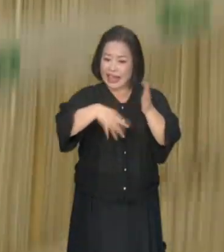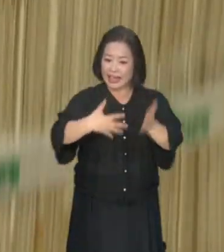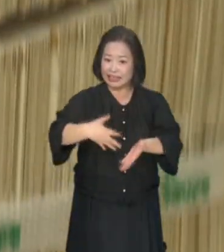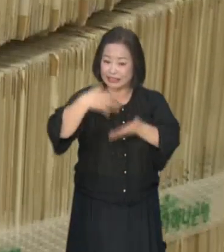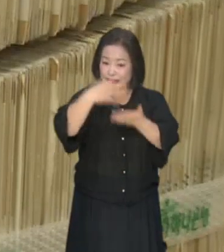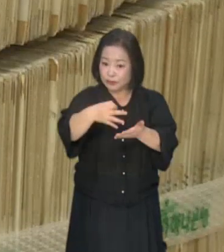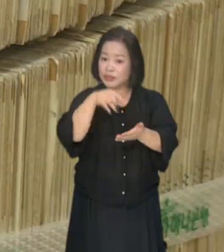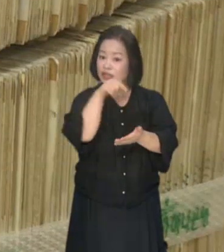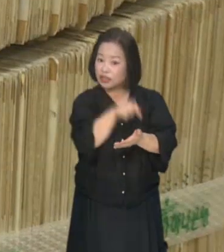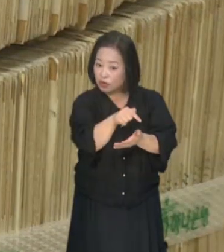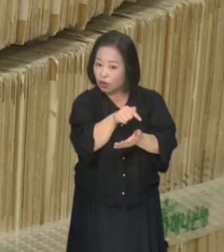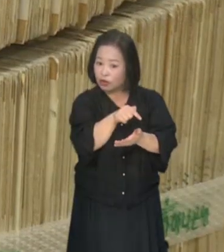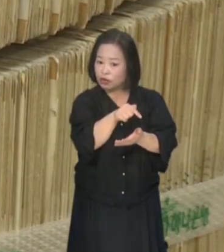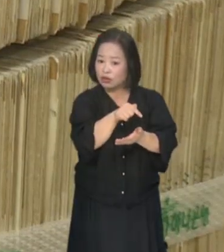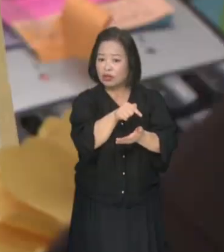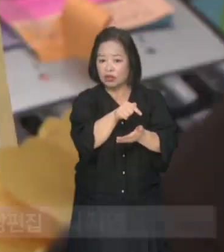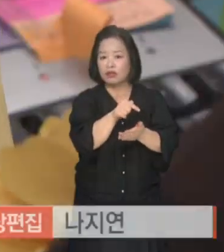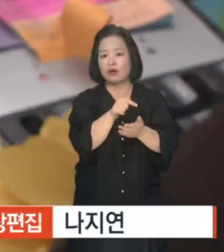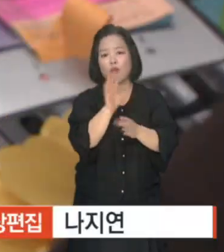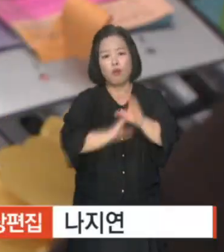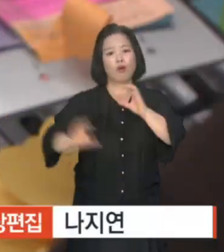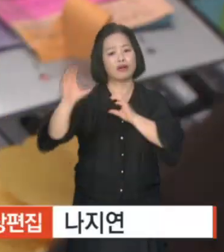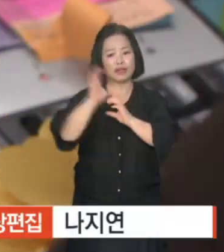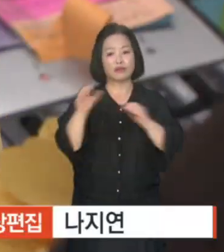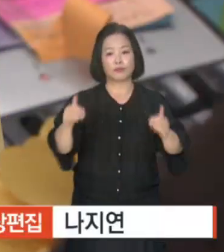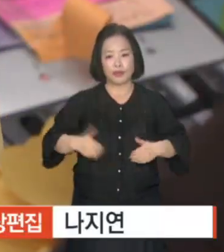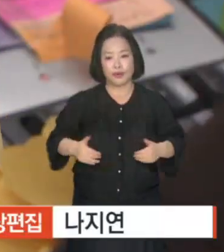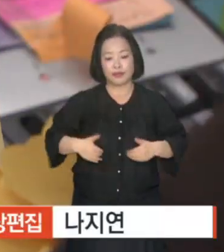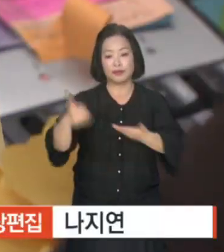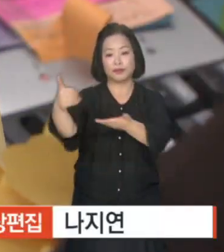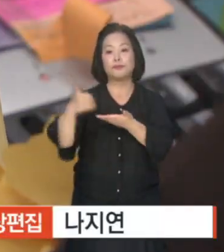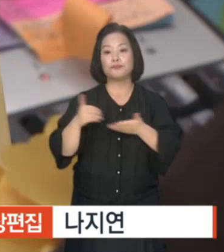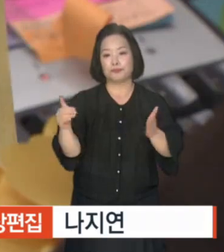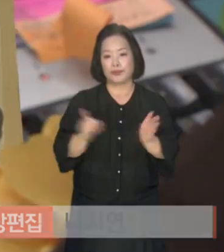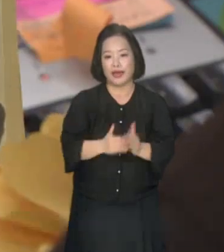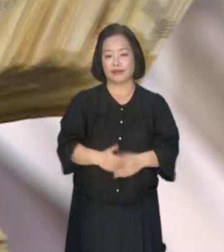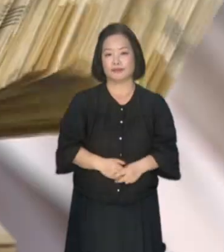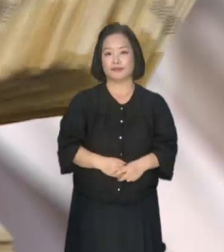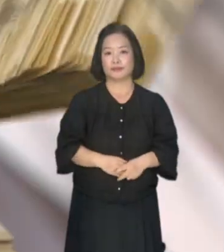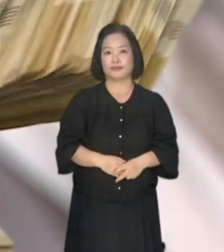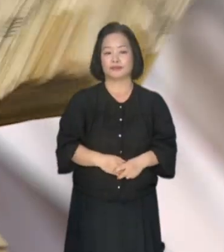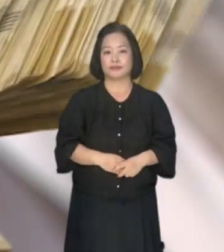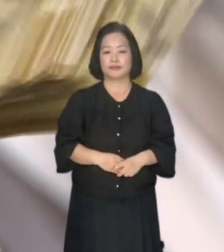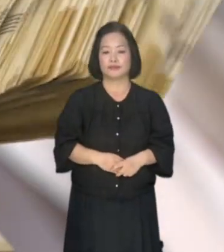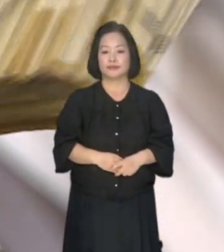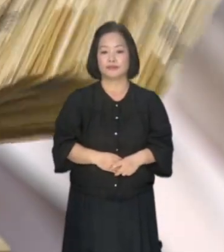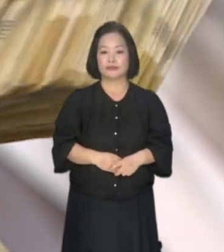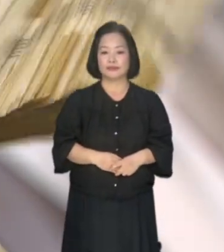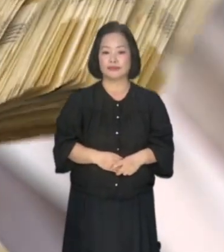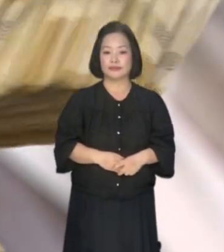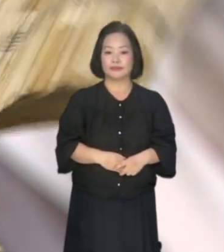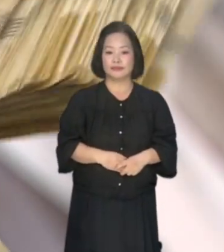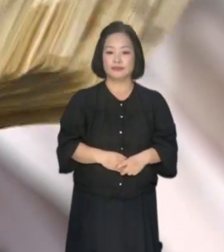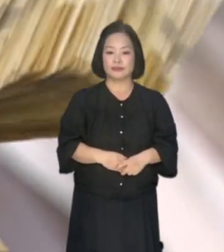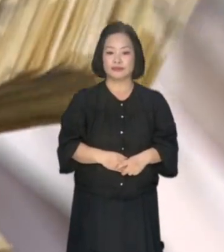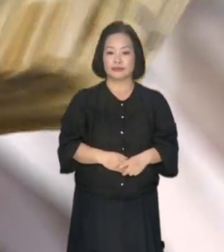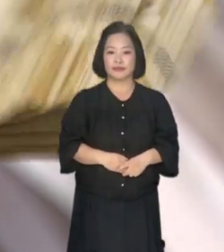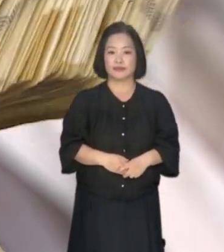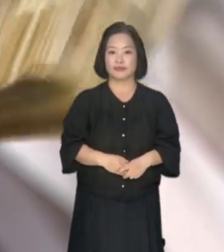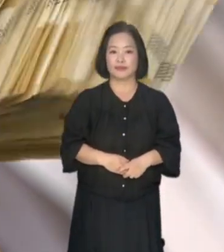양도세 등 거래세를 손질해야 한다는 의견도 제시됐습니다. 연합뉴스TV 김수강입니다.